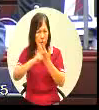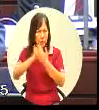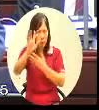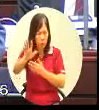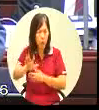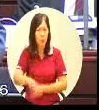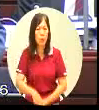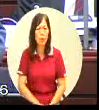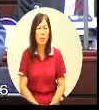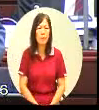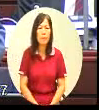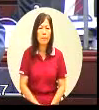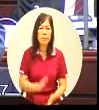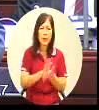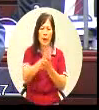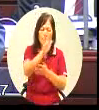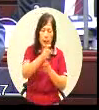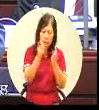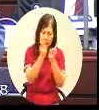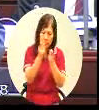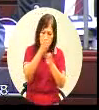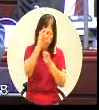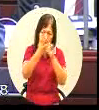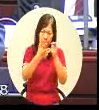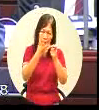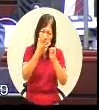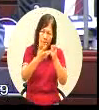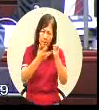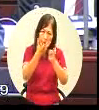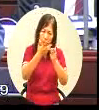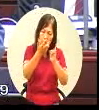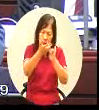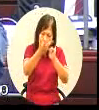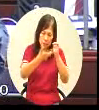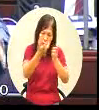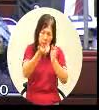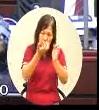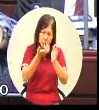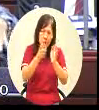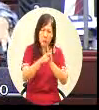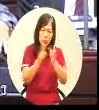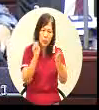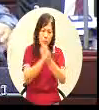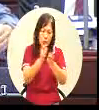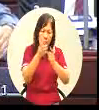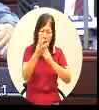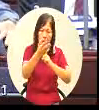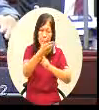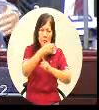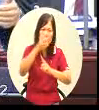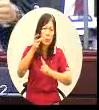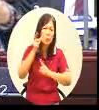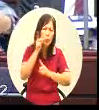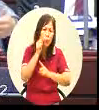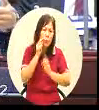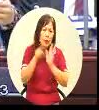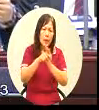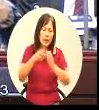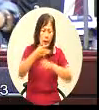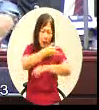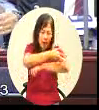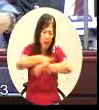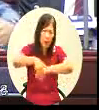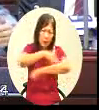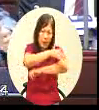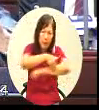在将近7年前高雄市对于基丁，咱的基丁吼，迄个海岸